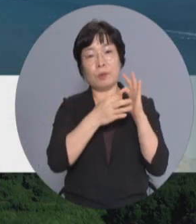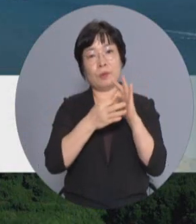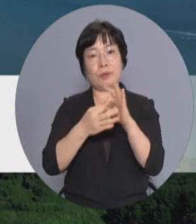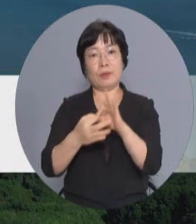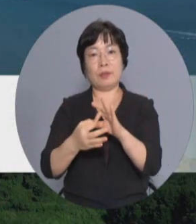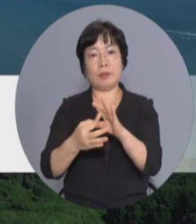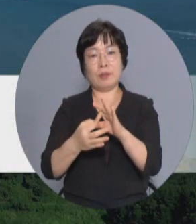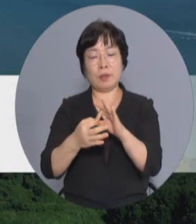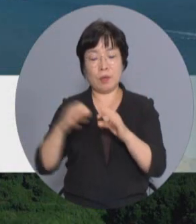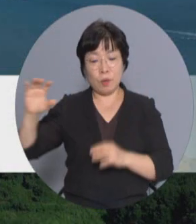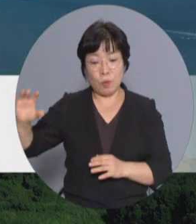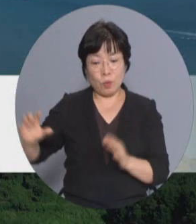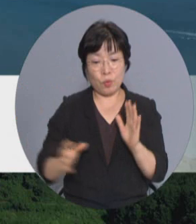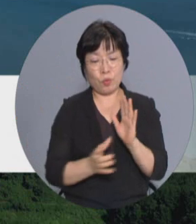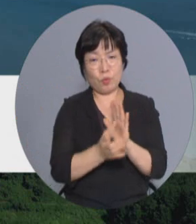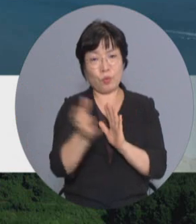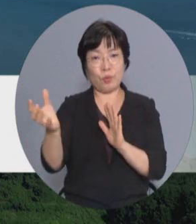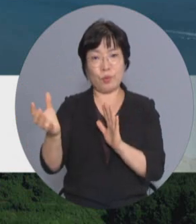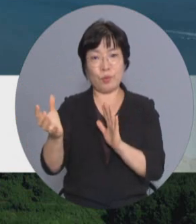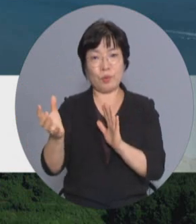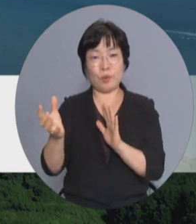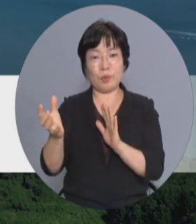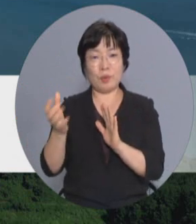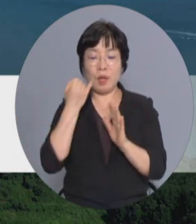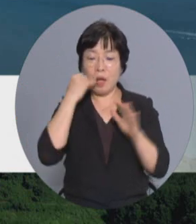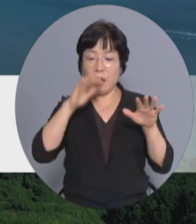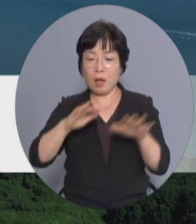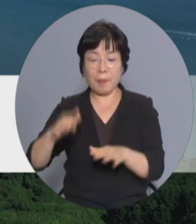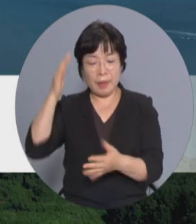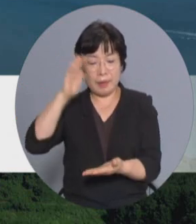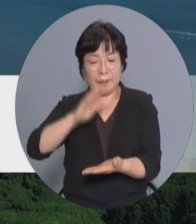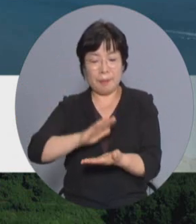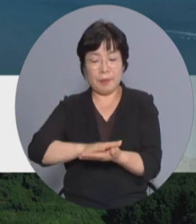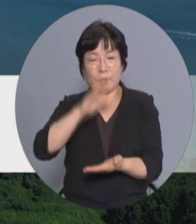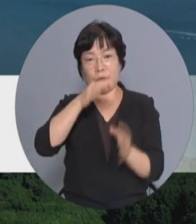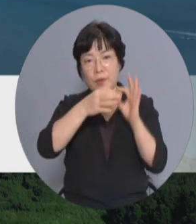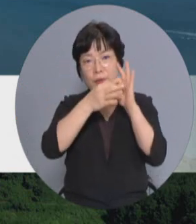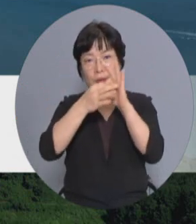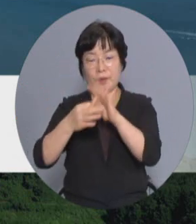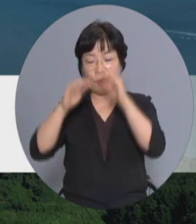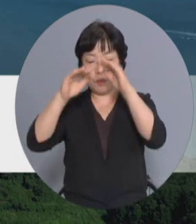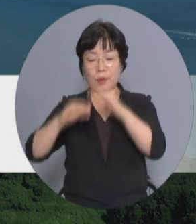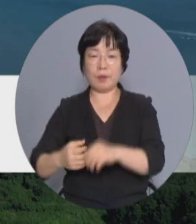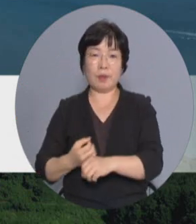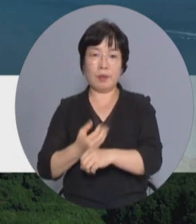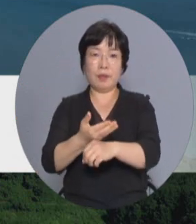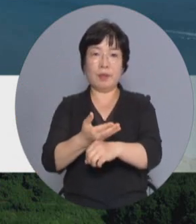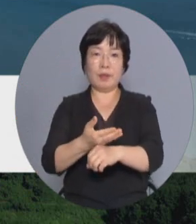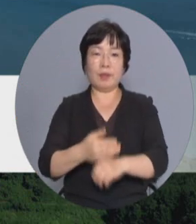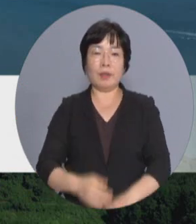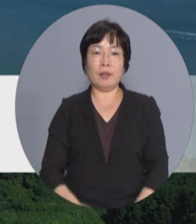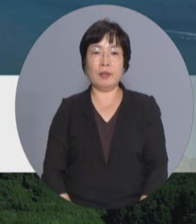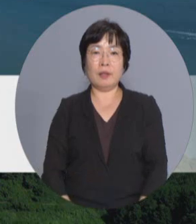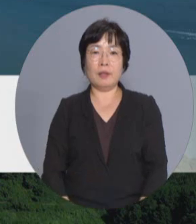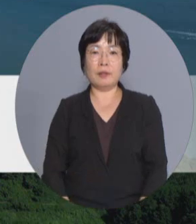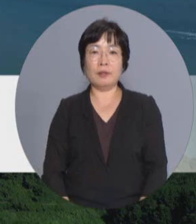여전합니다. 태풍도 번번이 남해안을 비껴가면서 바다 역시 여전히 뜨겁습니다. 최황지 기자가